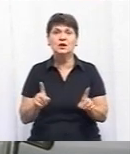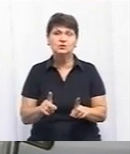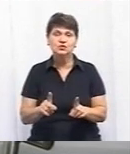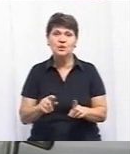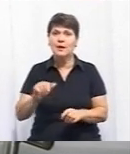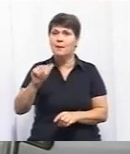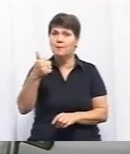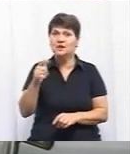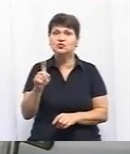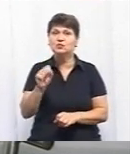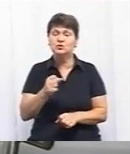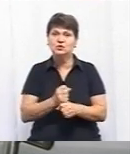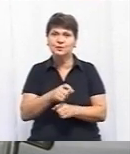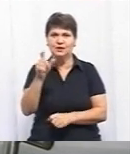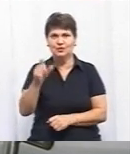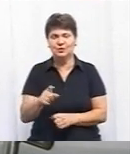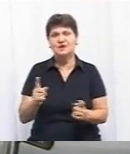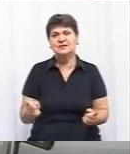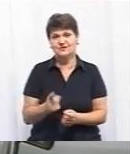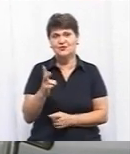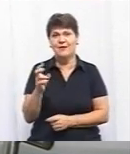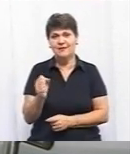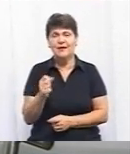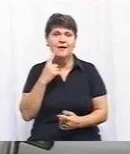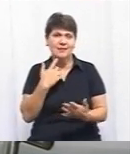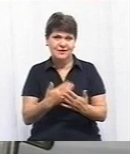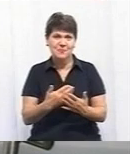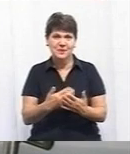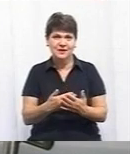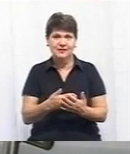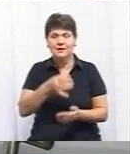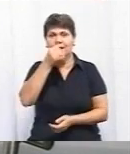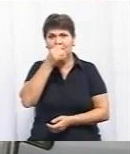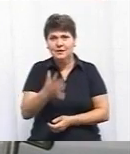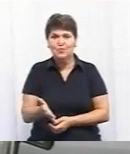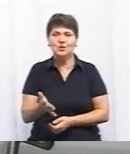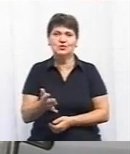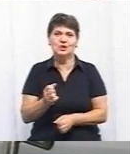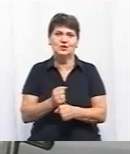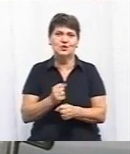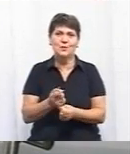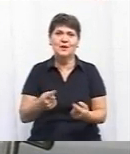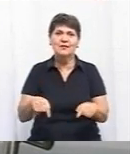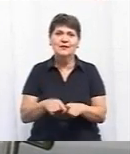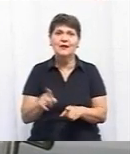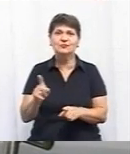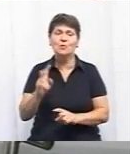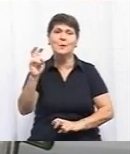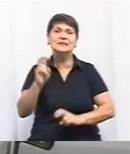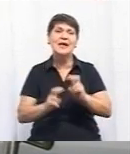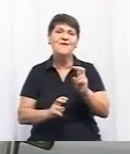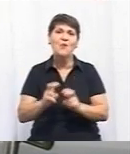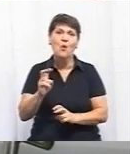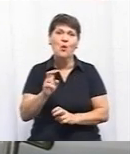найперше, що може зробити людина, звичайна, вона, наприклад, не може там зробити так, щоб заводи